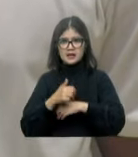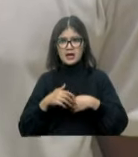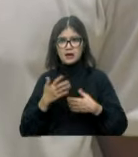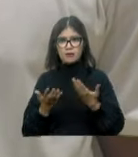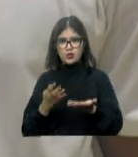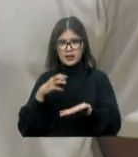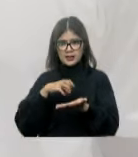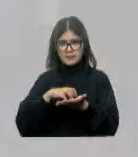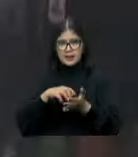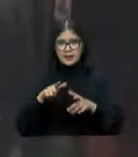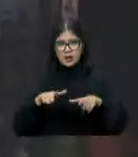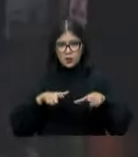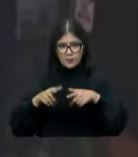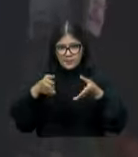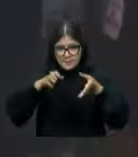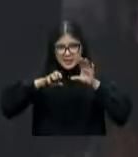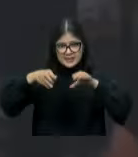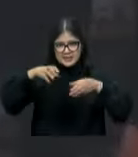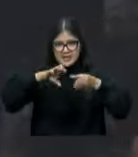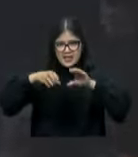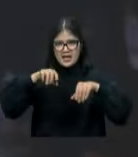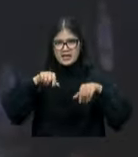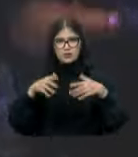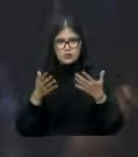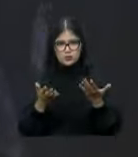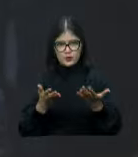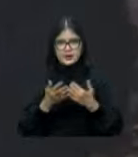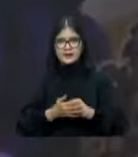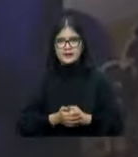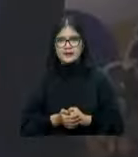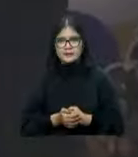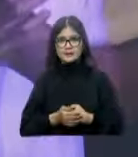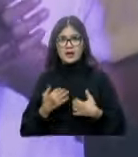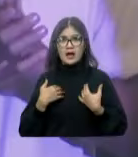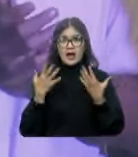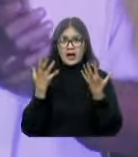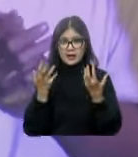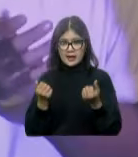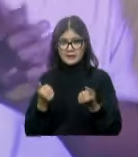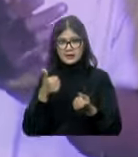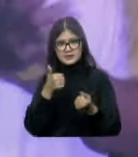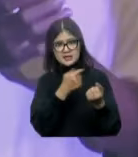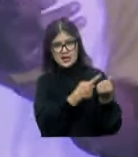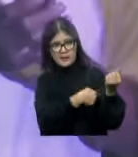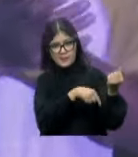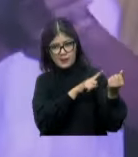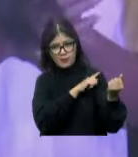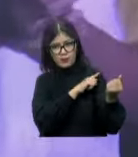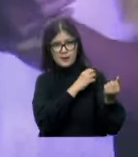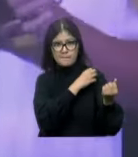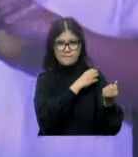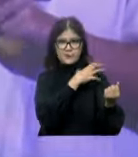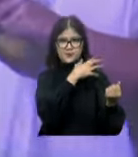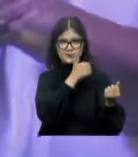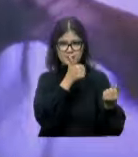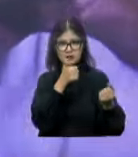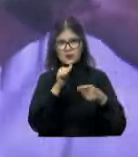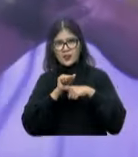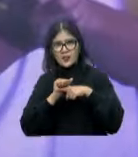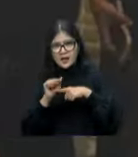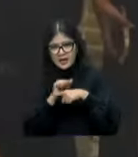latte art di Jogja. Para peserta juga berharap ada gelaran serupa untuk menambah kemampuan para barista dalam menyajikan secangkir